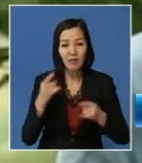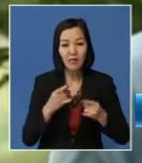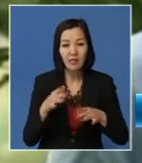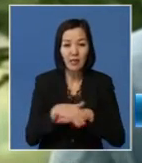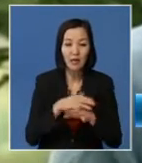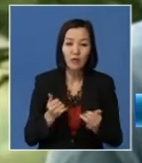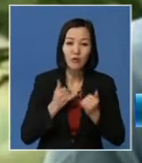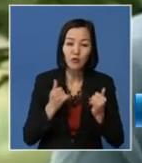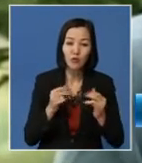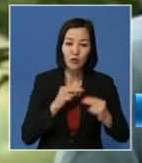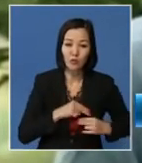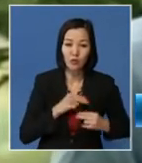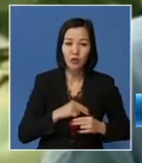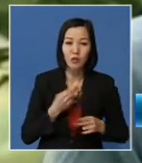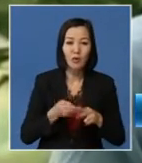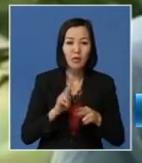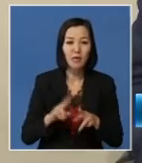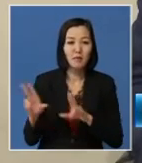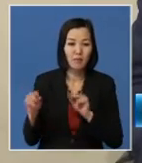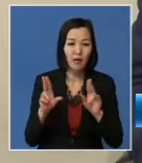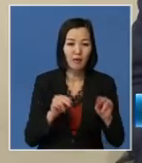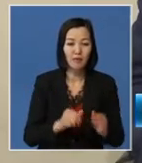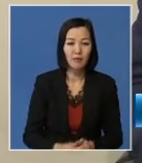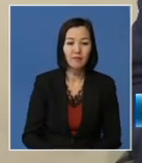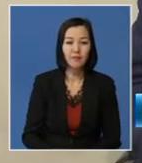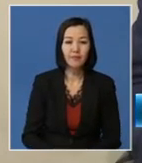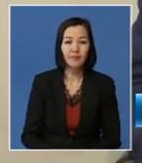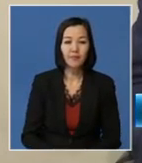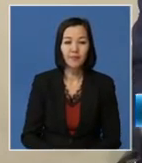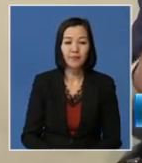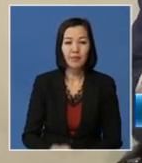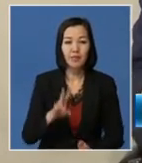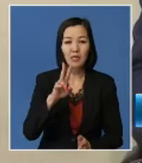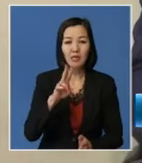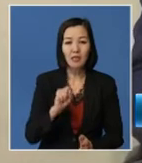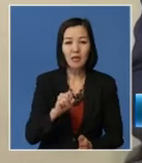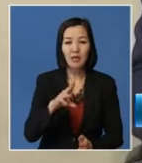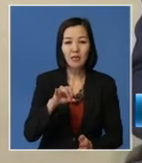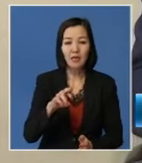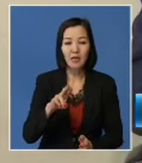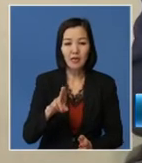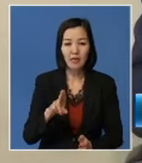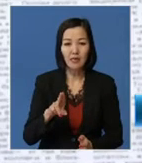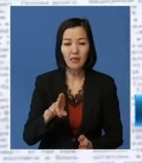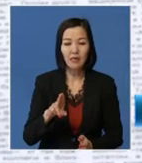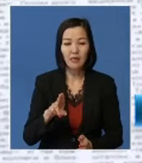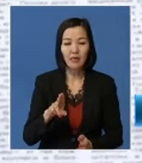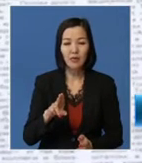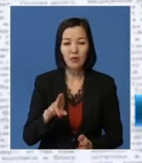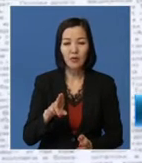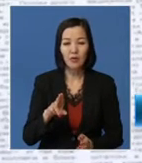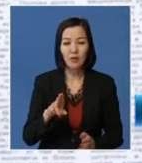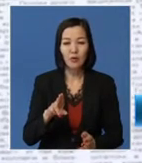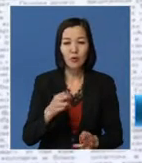еңбек етуден асқан бақыт жоқ. Ана сгорела на работе.